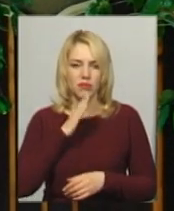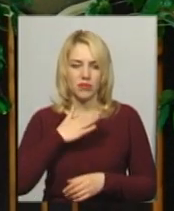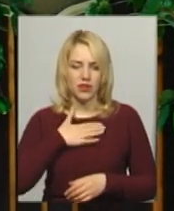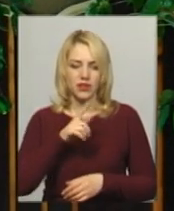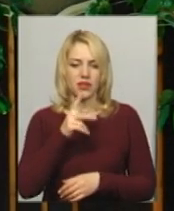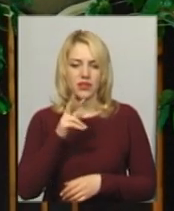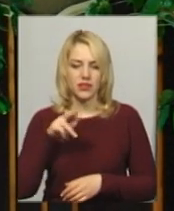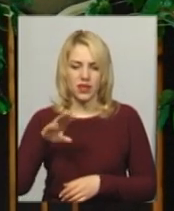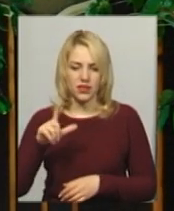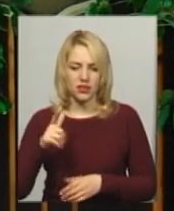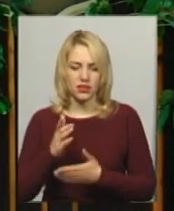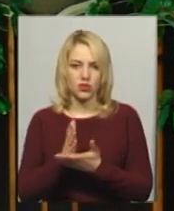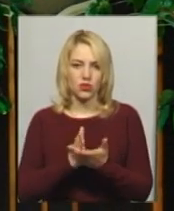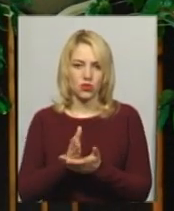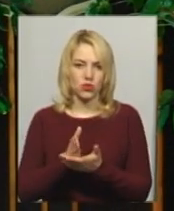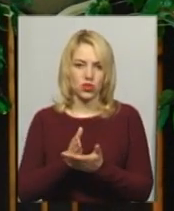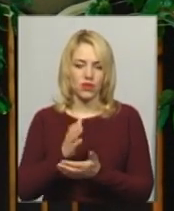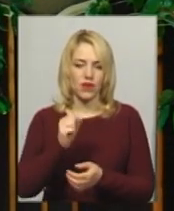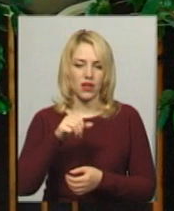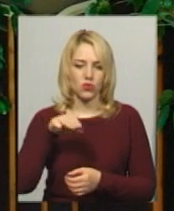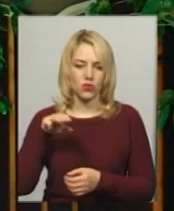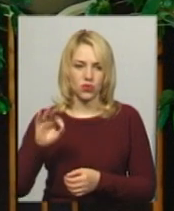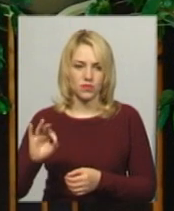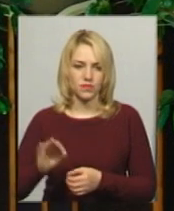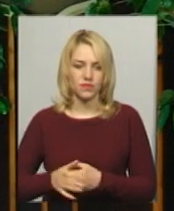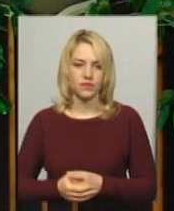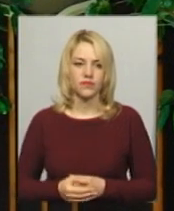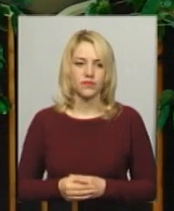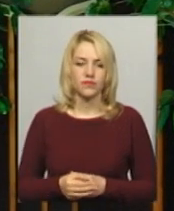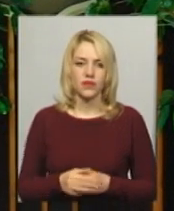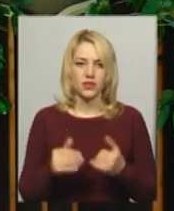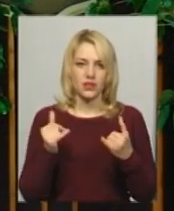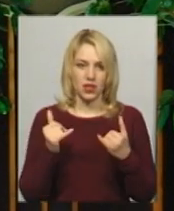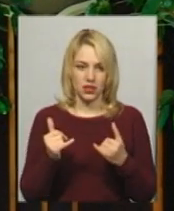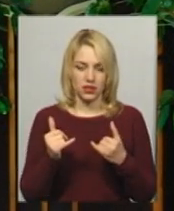часу відслужив в зоні АТО. Зараз